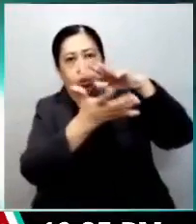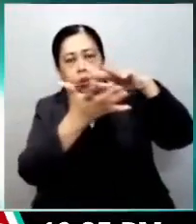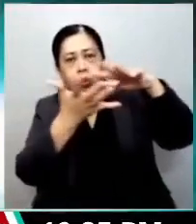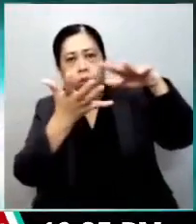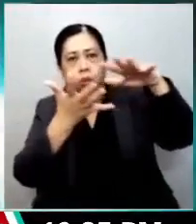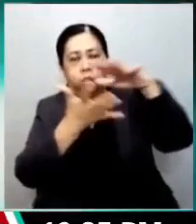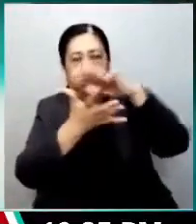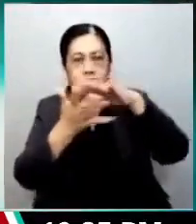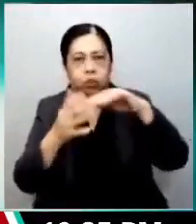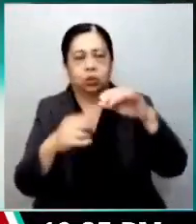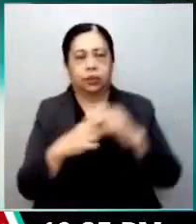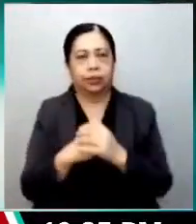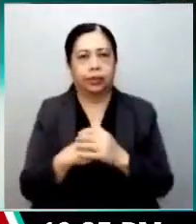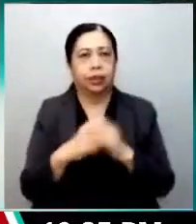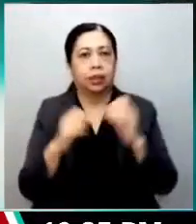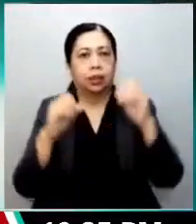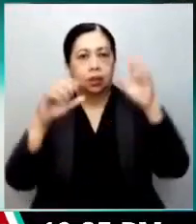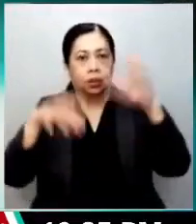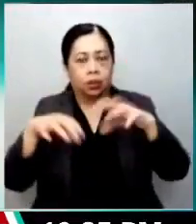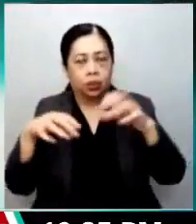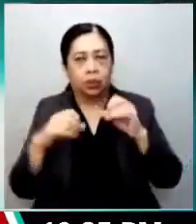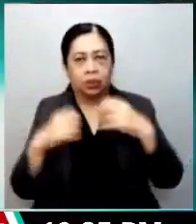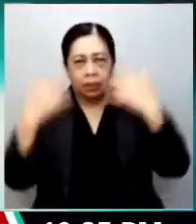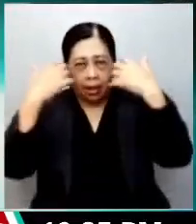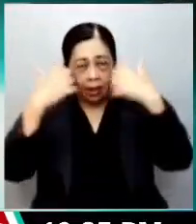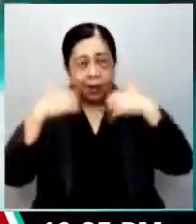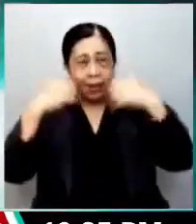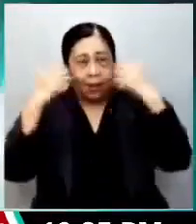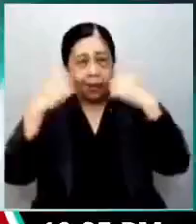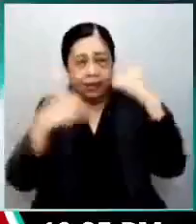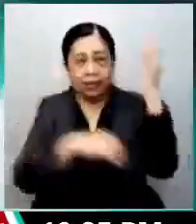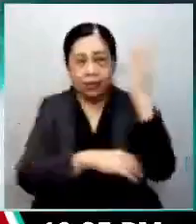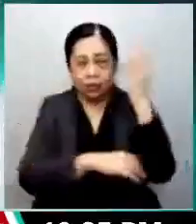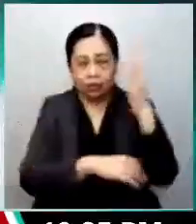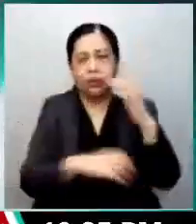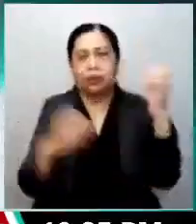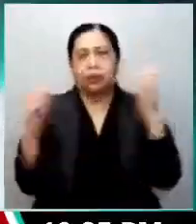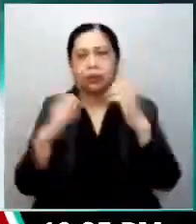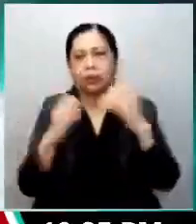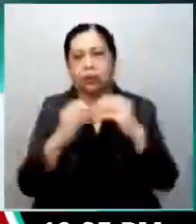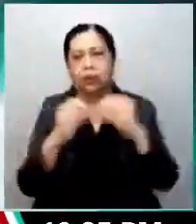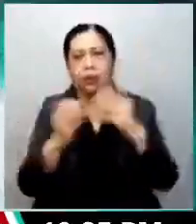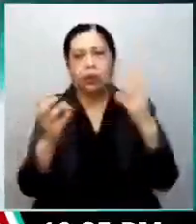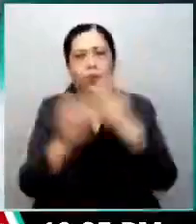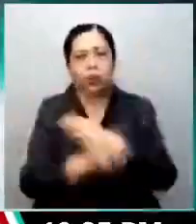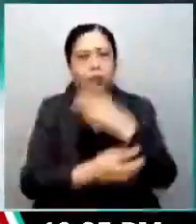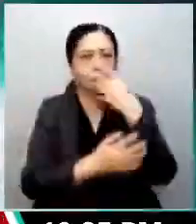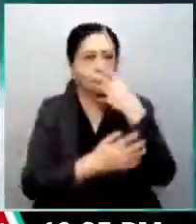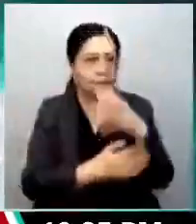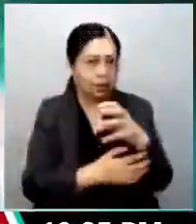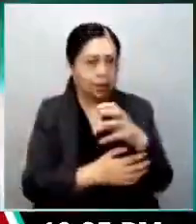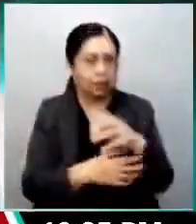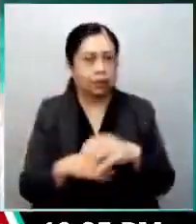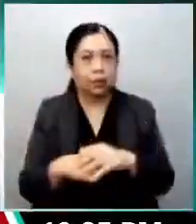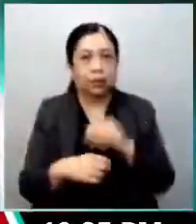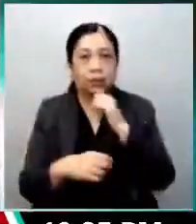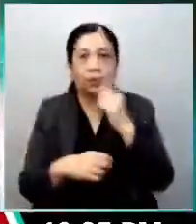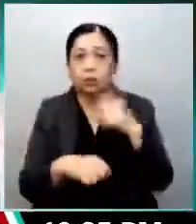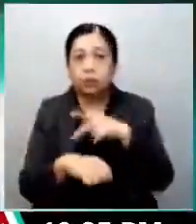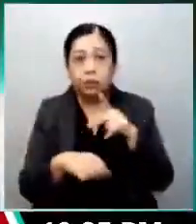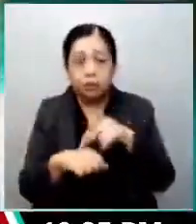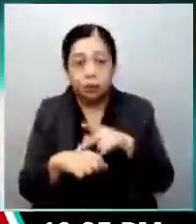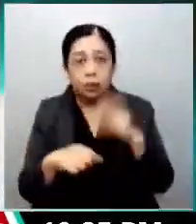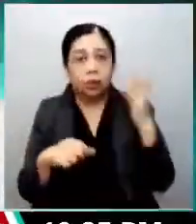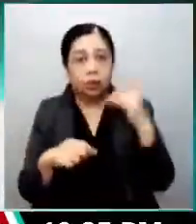At kung tagaktak ang pawis mo sa tanghali, asahang titindi pa ang init. Hindi lang iyan sa Pilipinas dahil